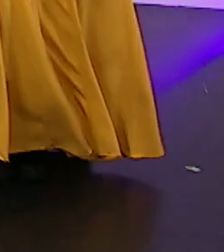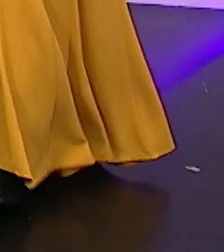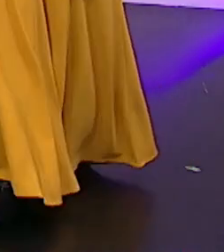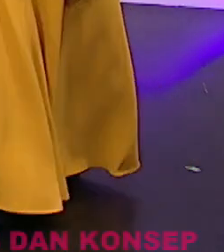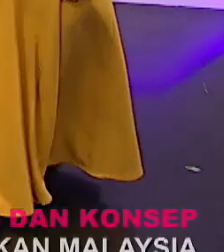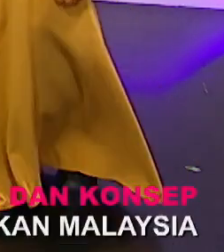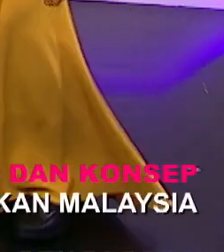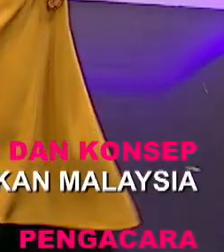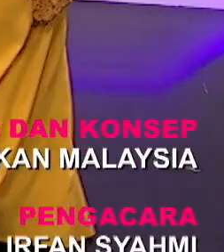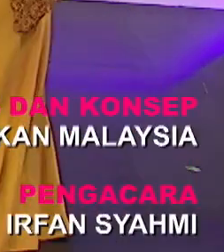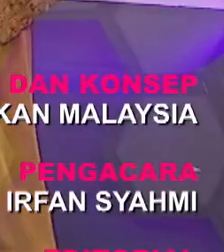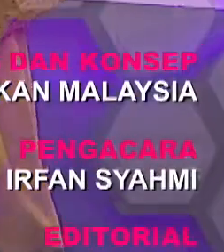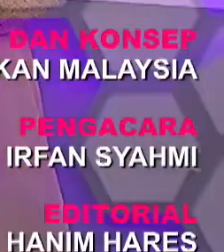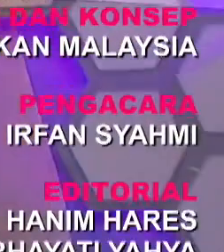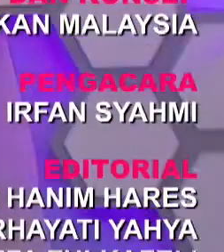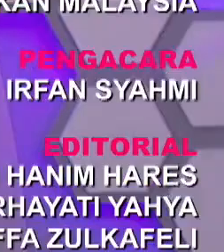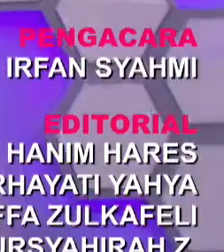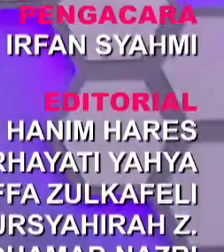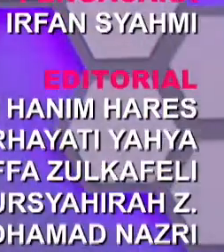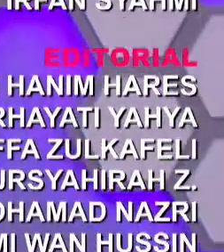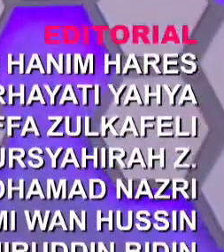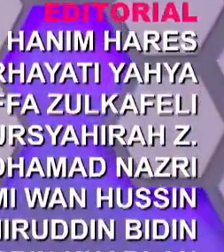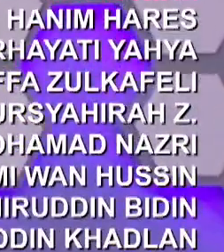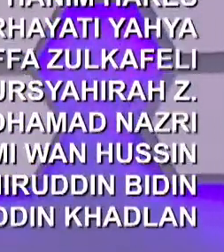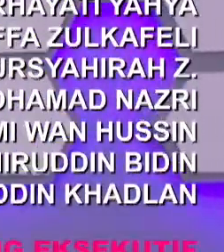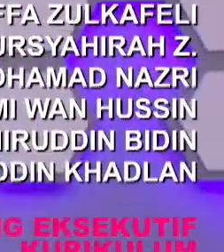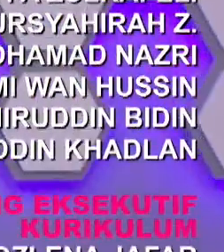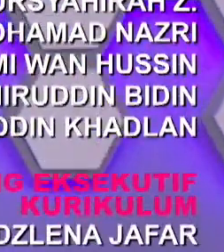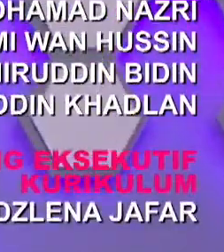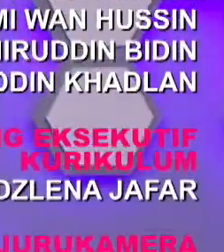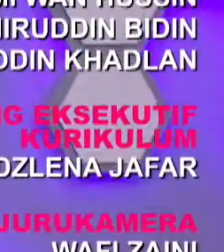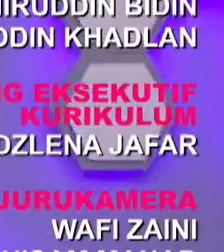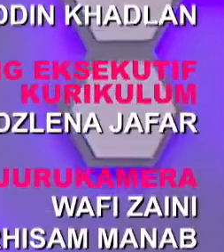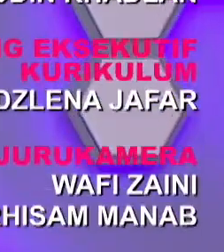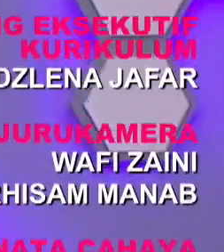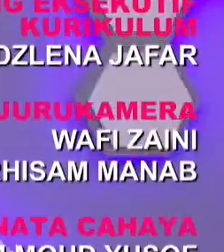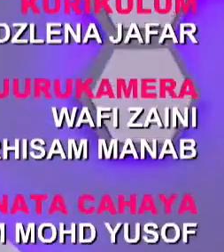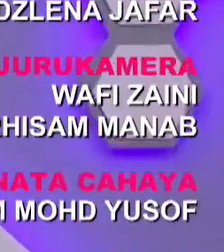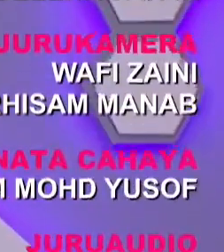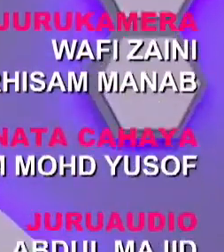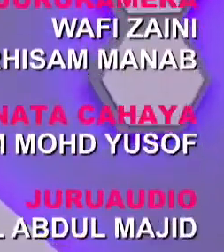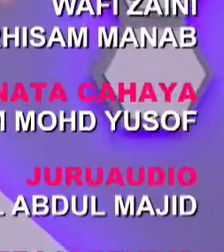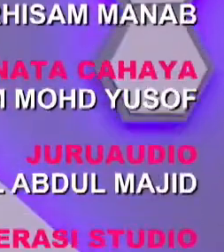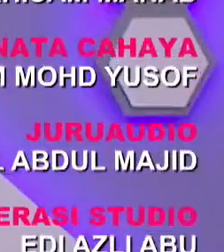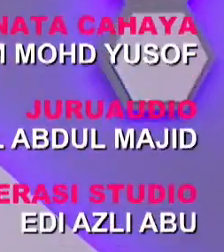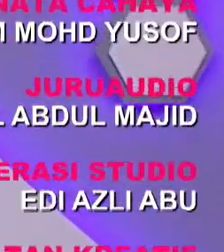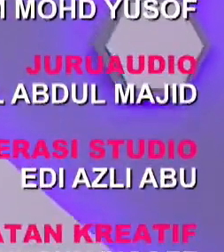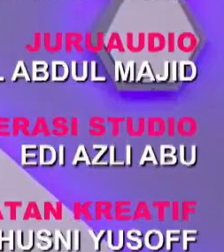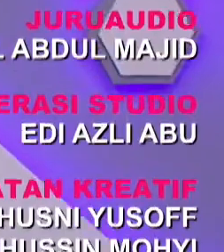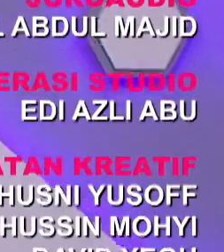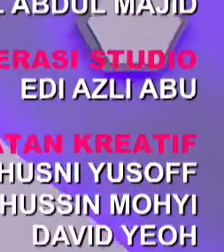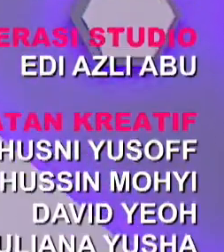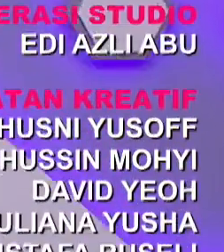Jom artikel jahitan itu bukannya risalah tentang